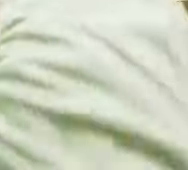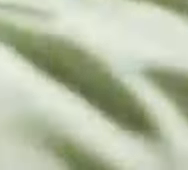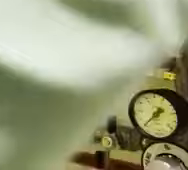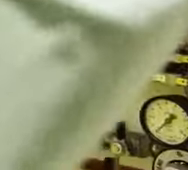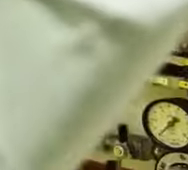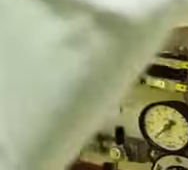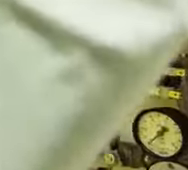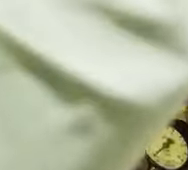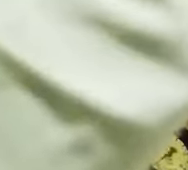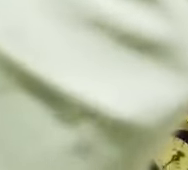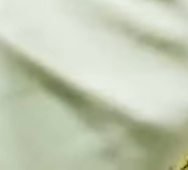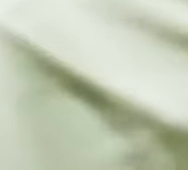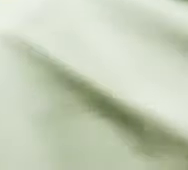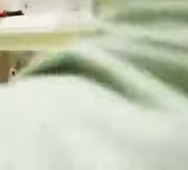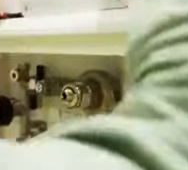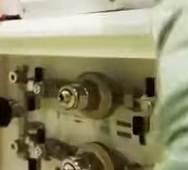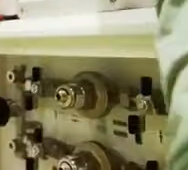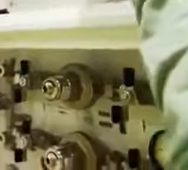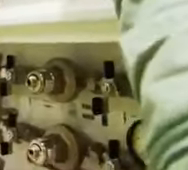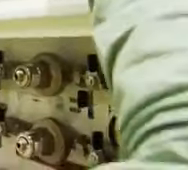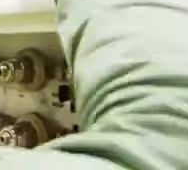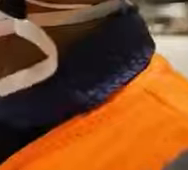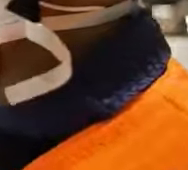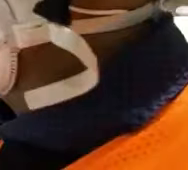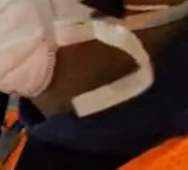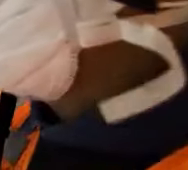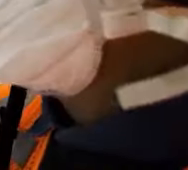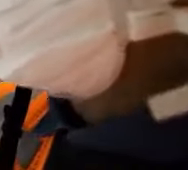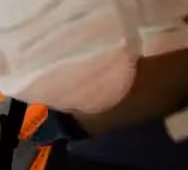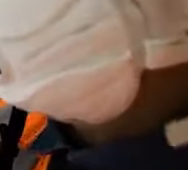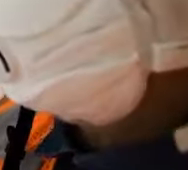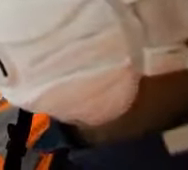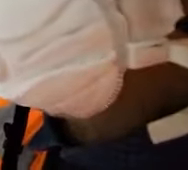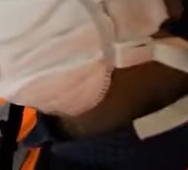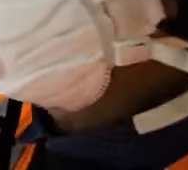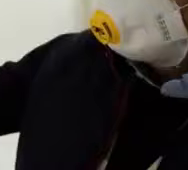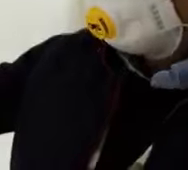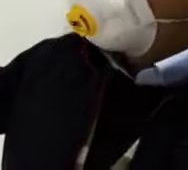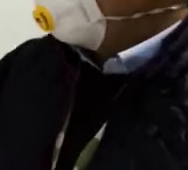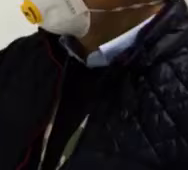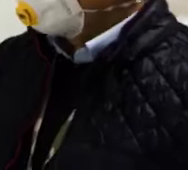sono tantissimi la vita questa roma